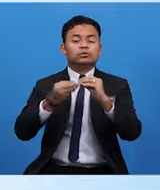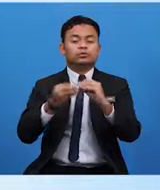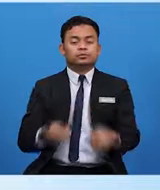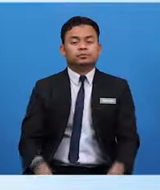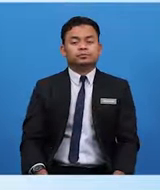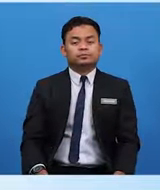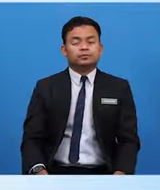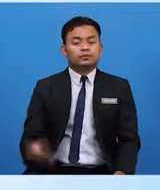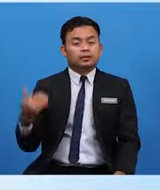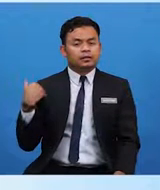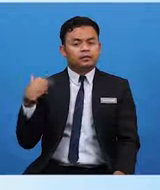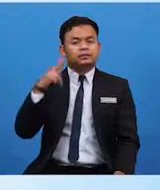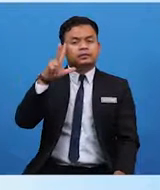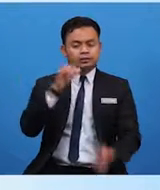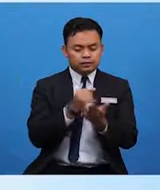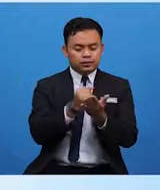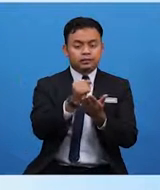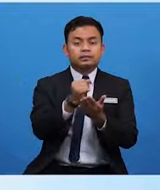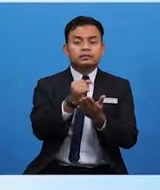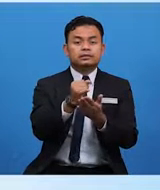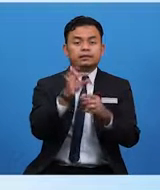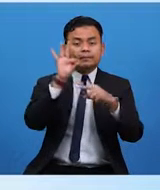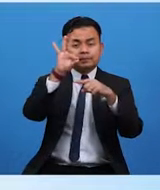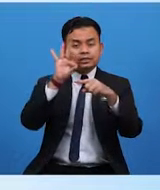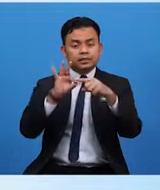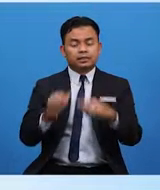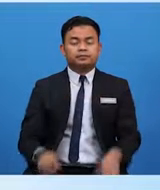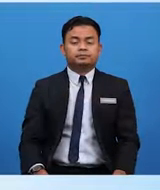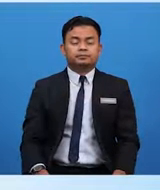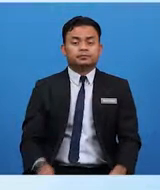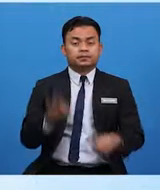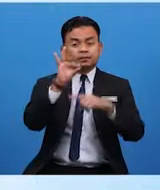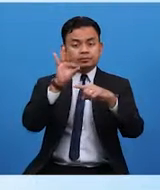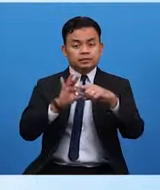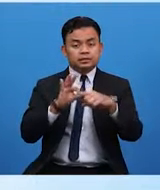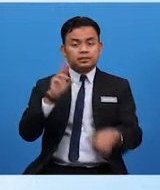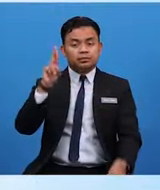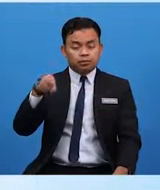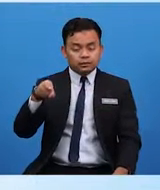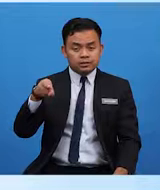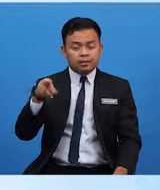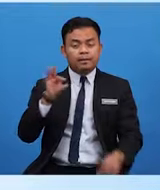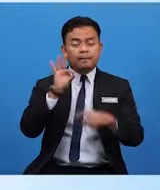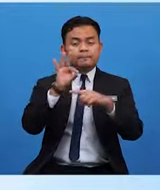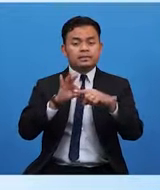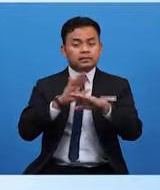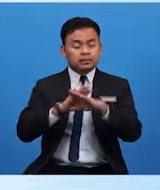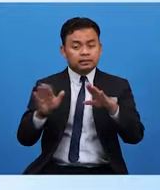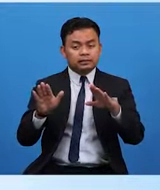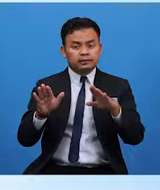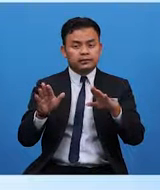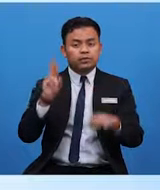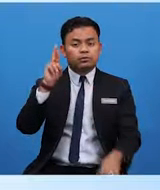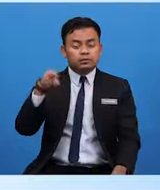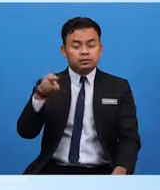Terdapat tiga jenis pecahan yaitu pecahan wajar pecahan tak wajar dan nomor